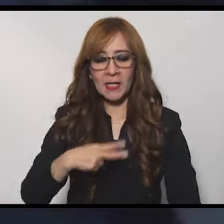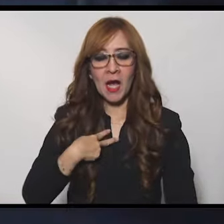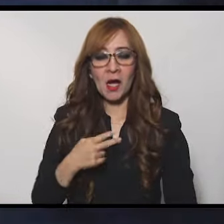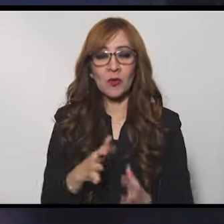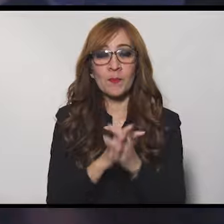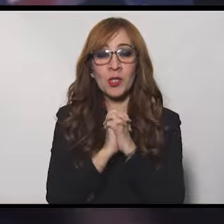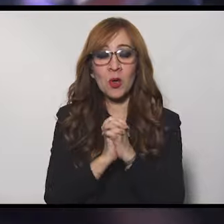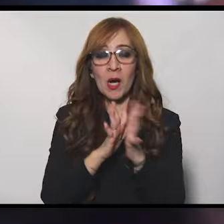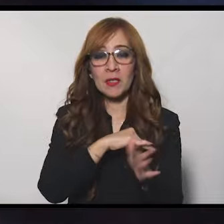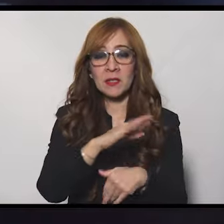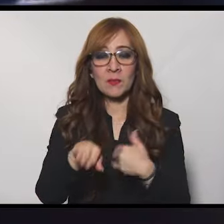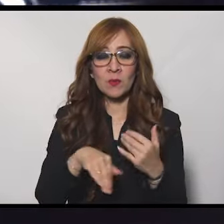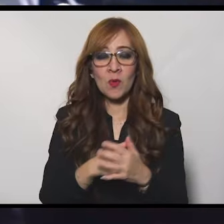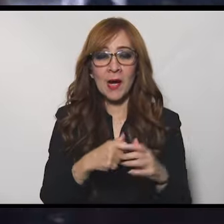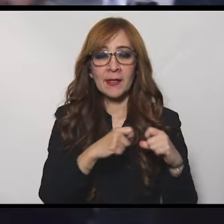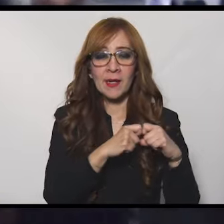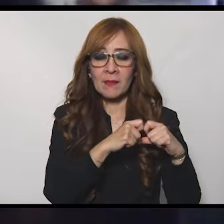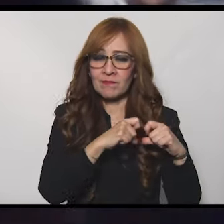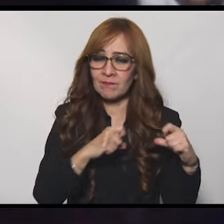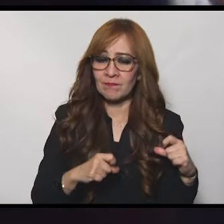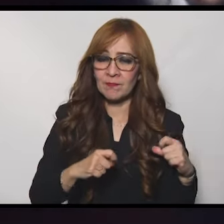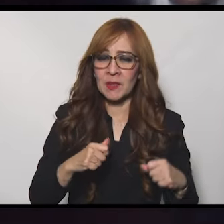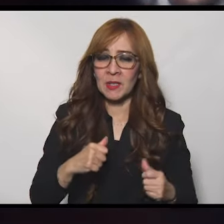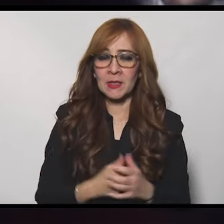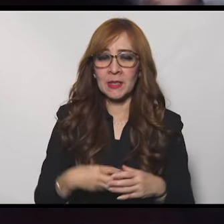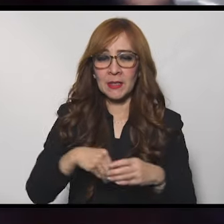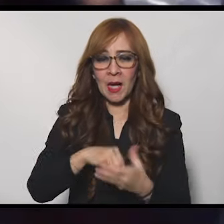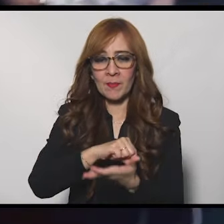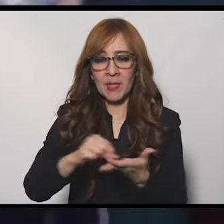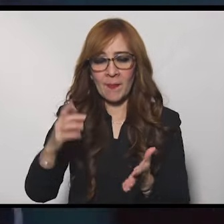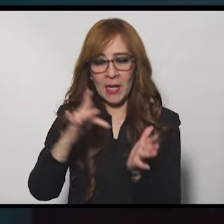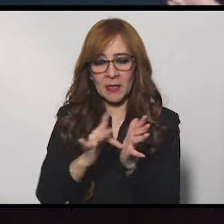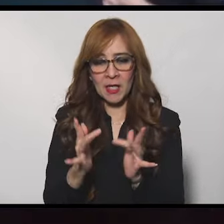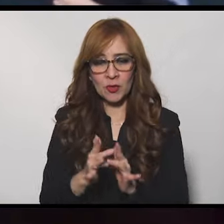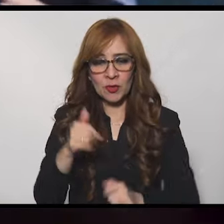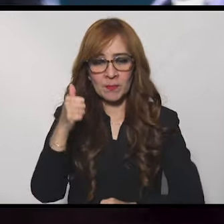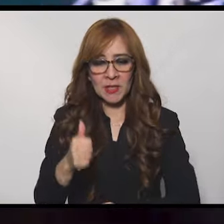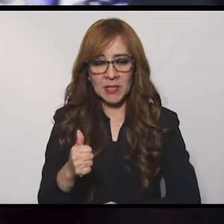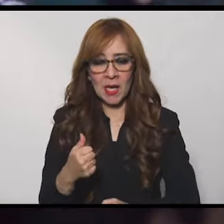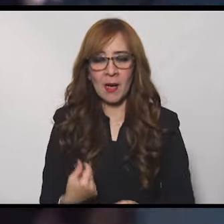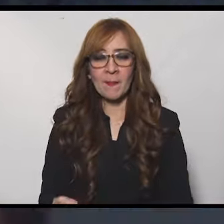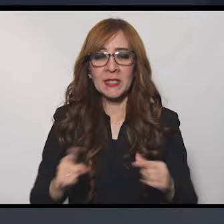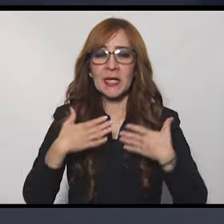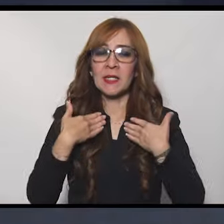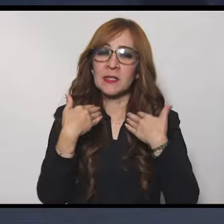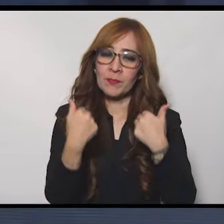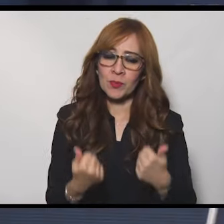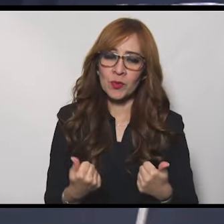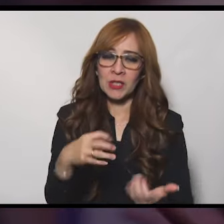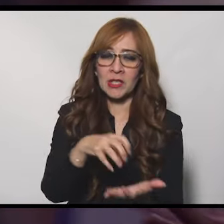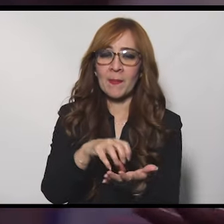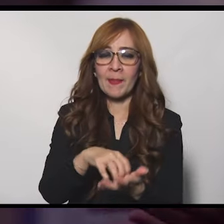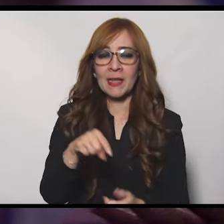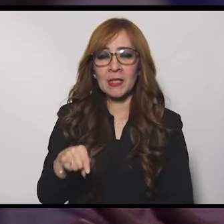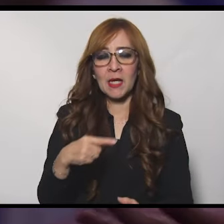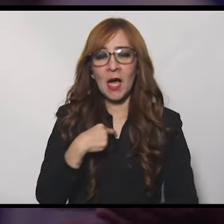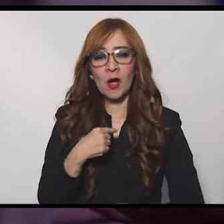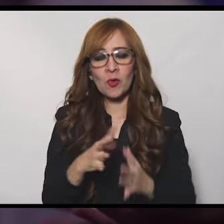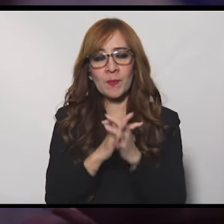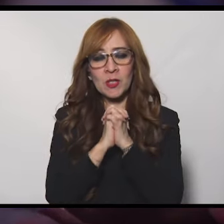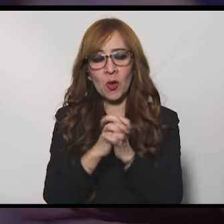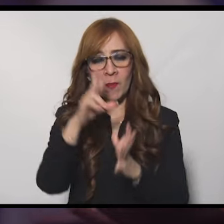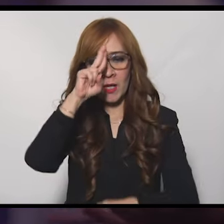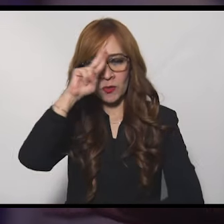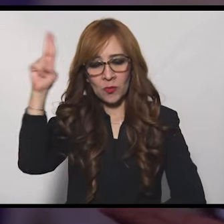that everything, every brokenness in Jesus' mighty name, there's gonna be a healing in this place. Tuhan, aku berdoa ya